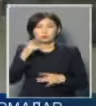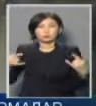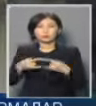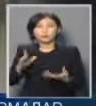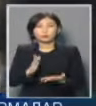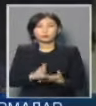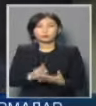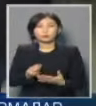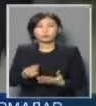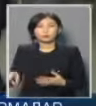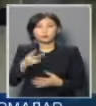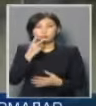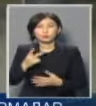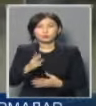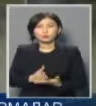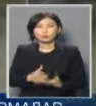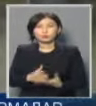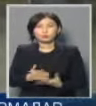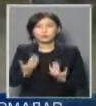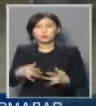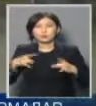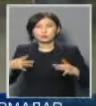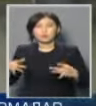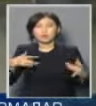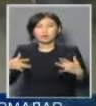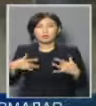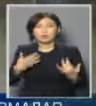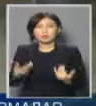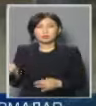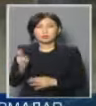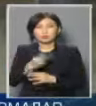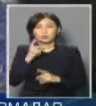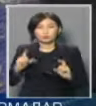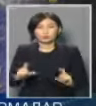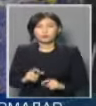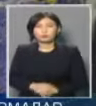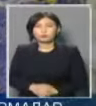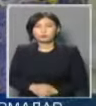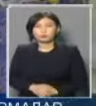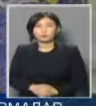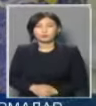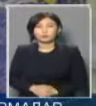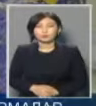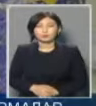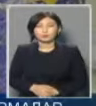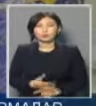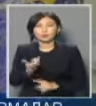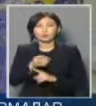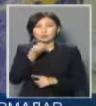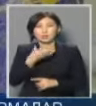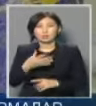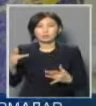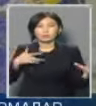енді тағы да көрейін деп мынау мерекеге арналған концертті көруге келіп жатырмын. Керемет концерт.